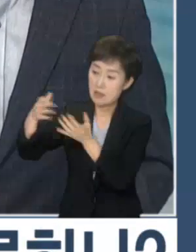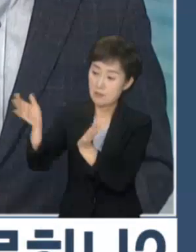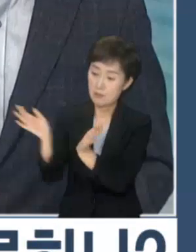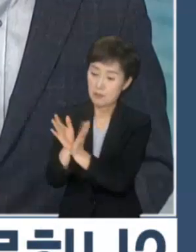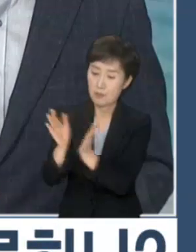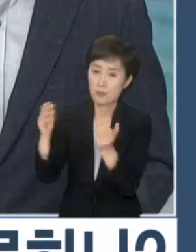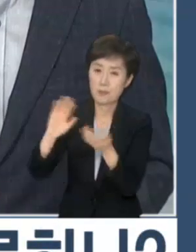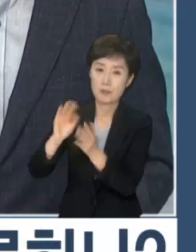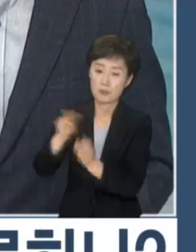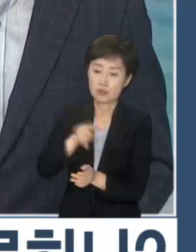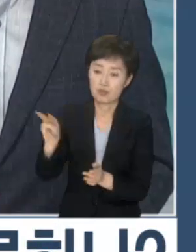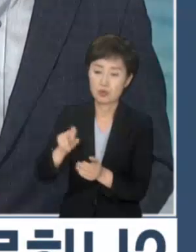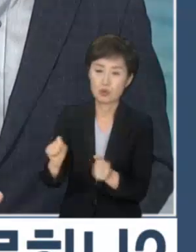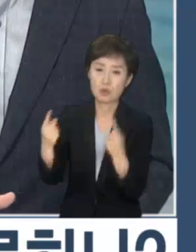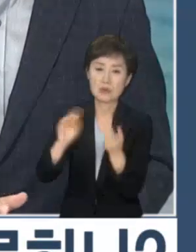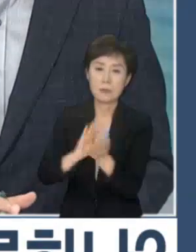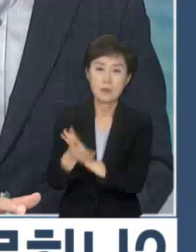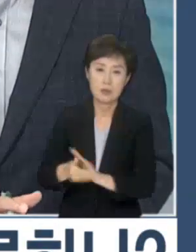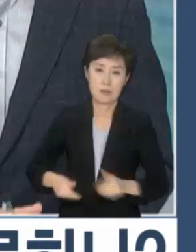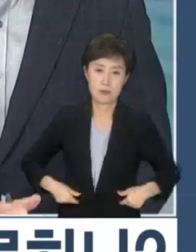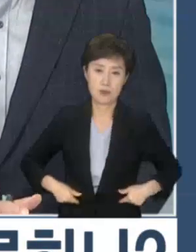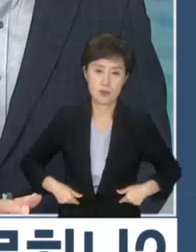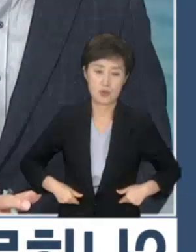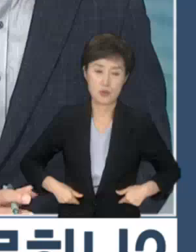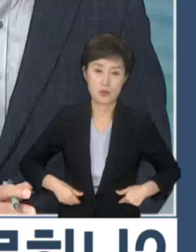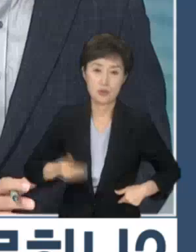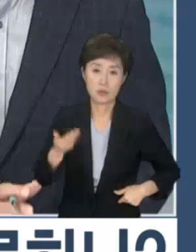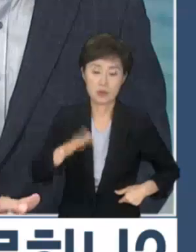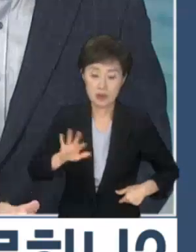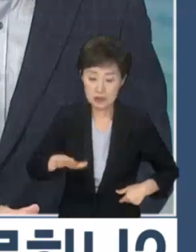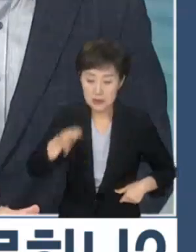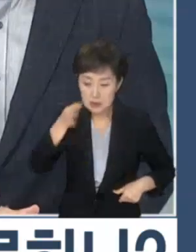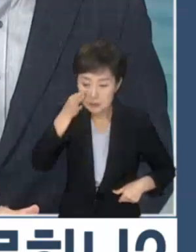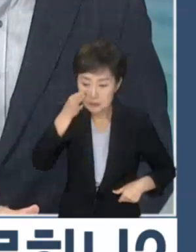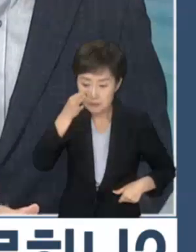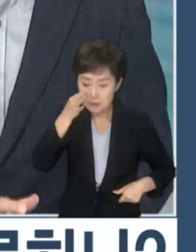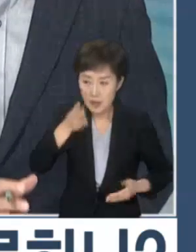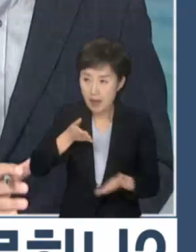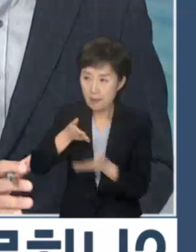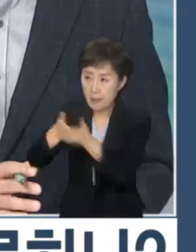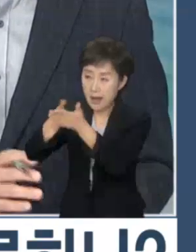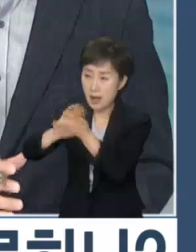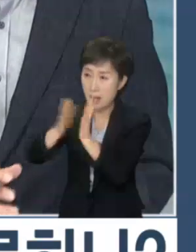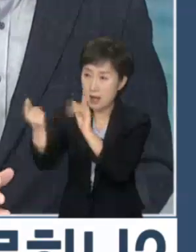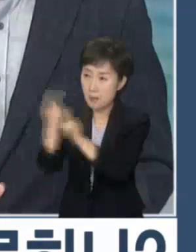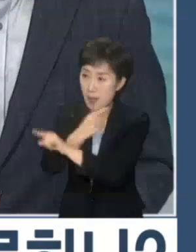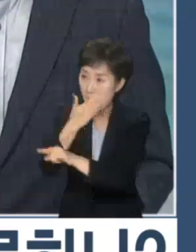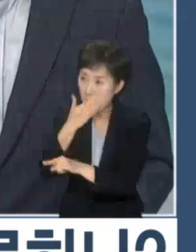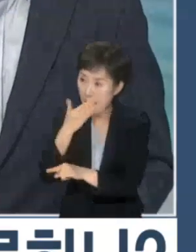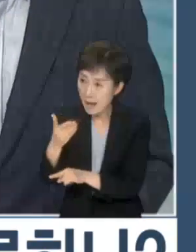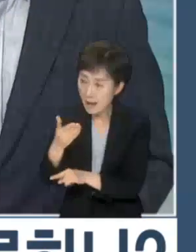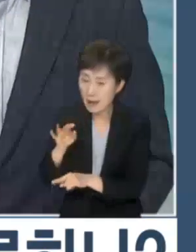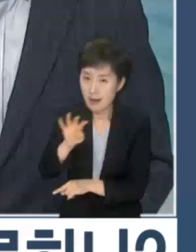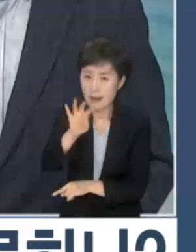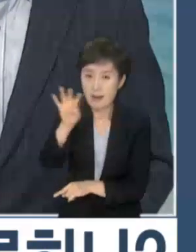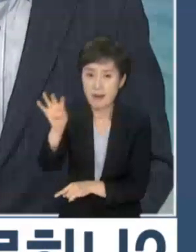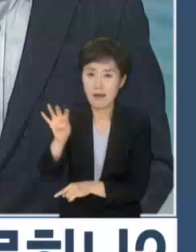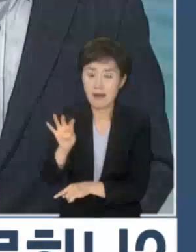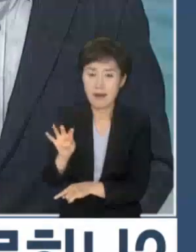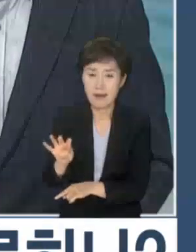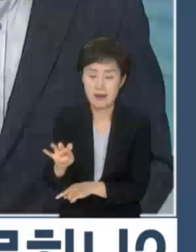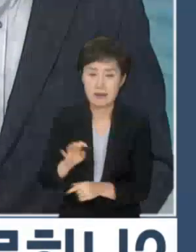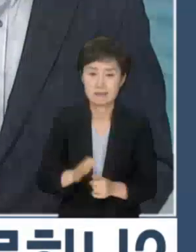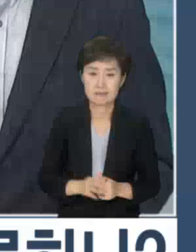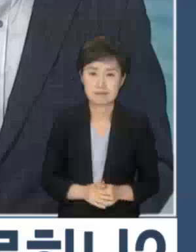수 있는 역할이어야 되는데, 현재 혁신위가 가능할까라고 그 물음표를 던지는 분들이